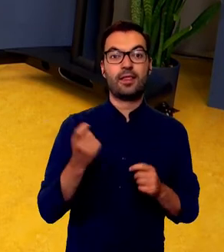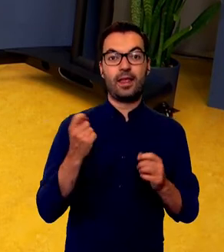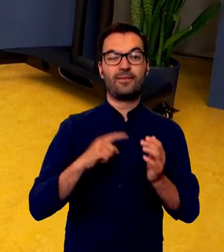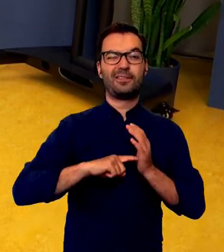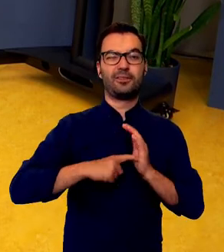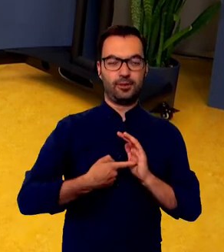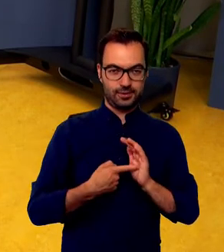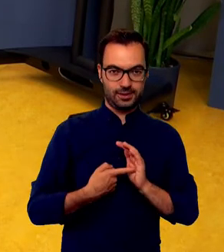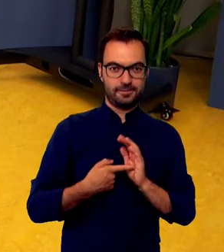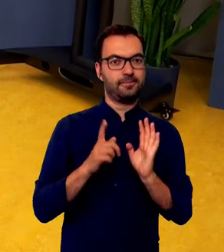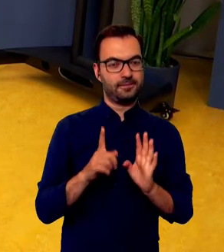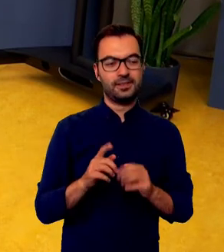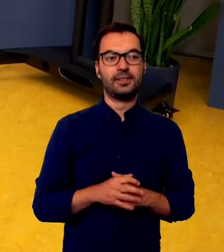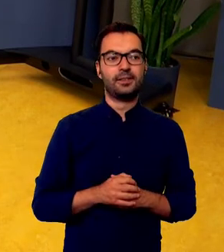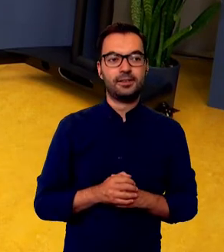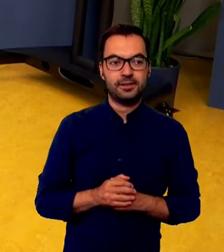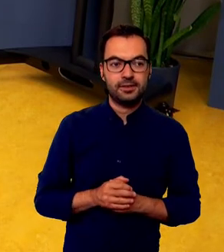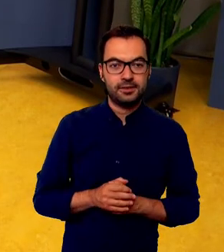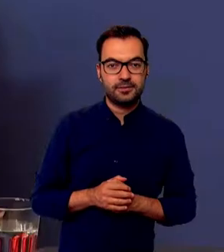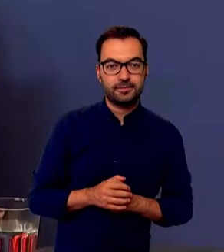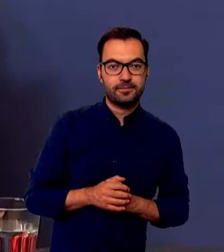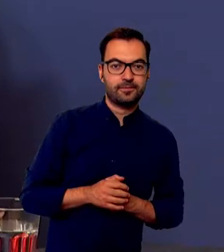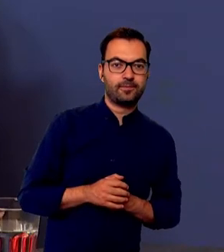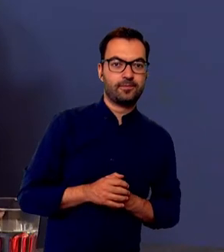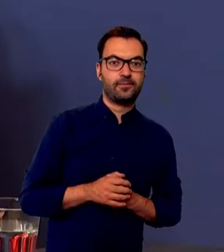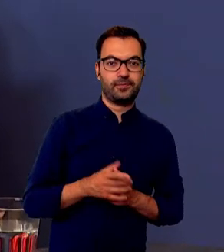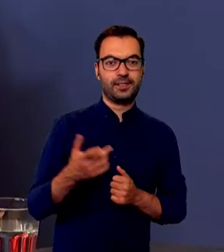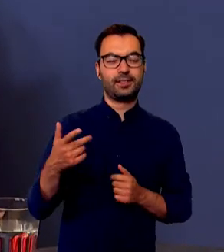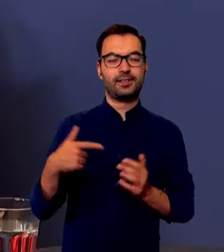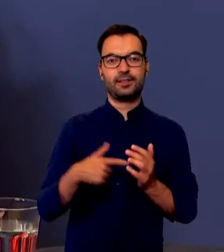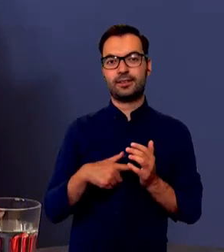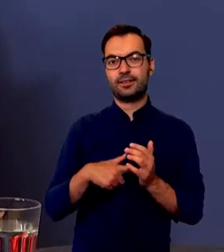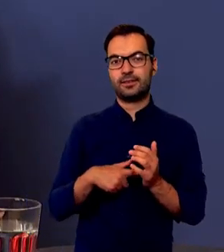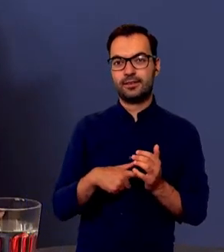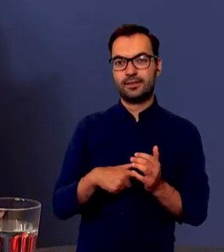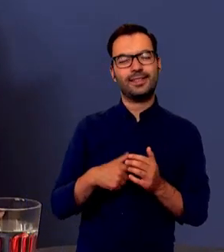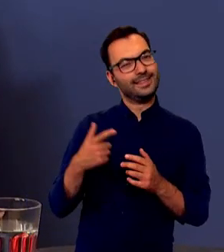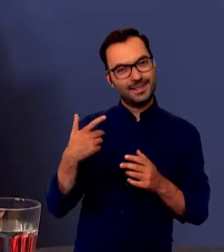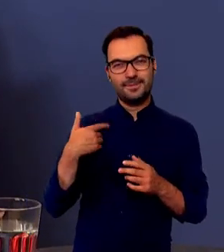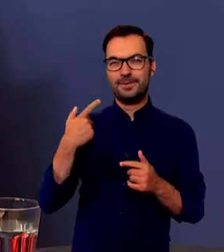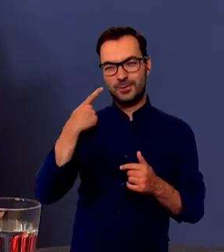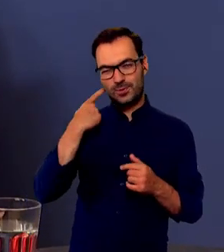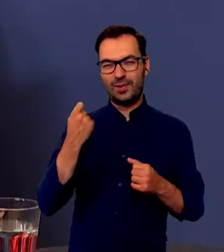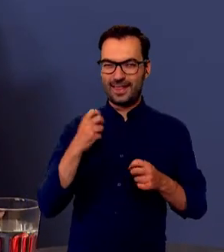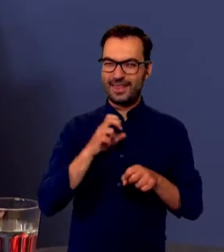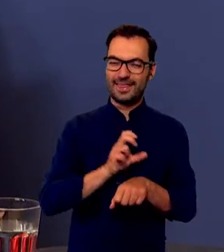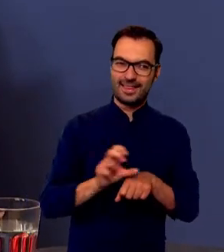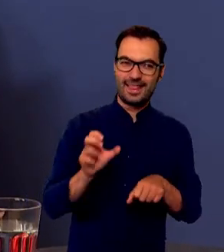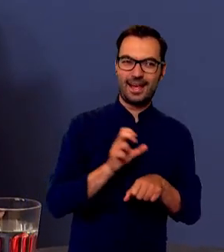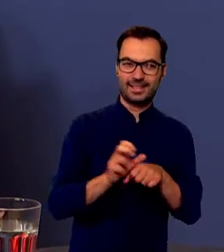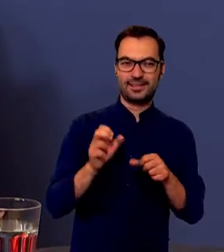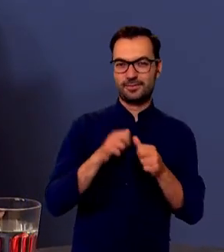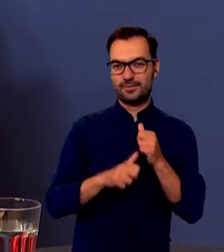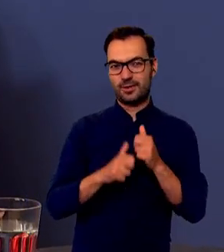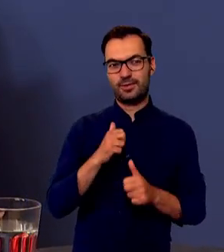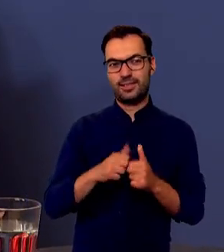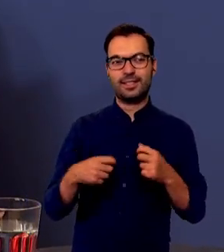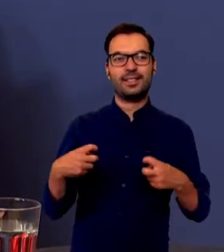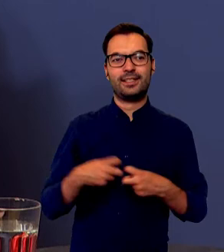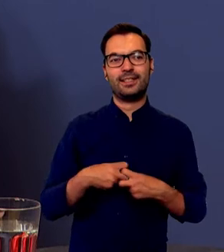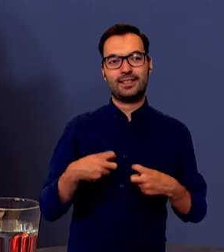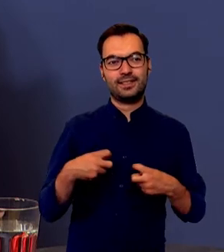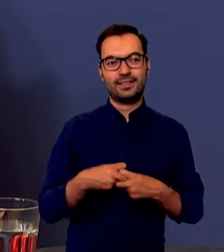chwilę postawimy kropkę w tej opowieści, która płynie z Sycylii, choć nie bez technicznych potknięć, bo jednak